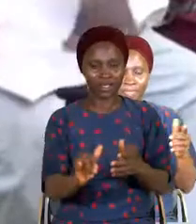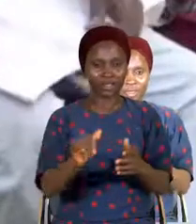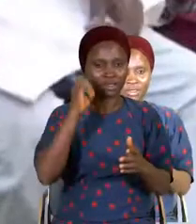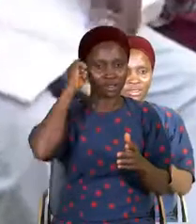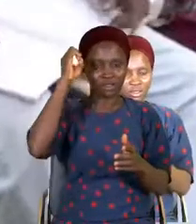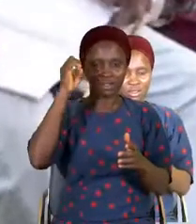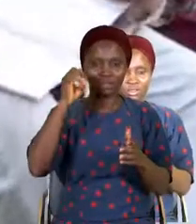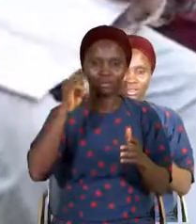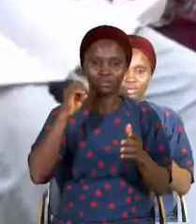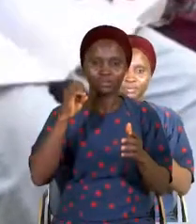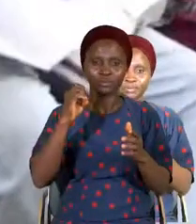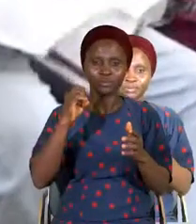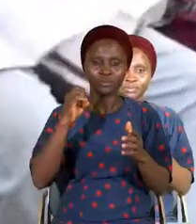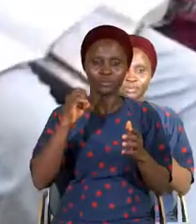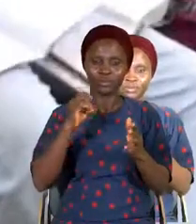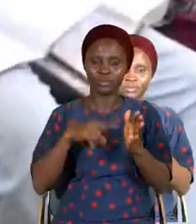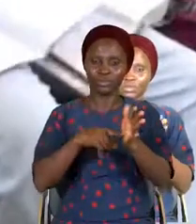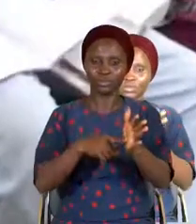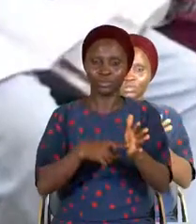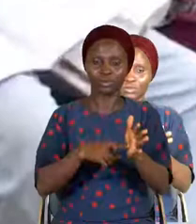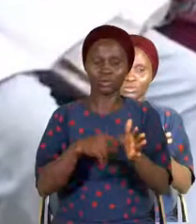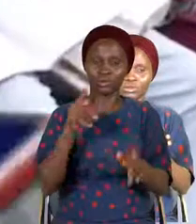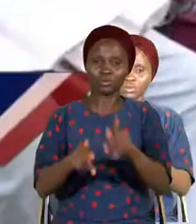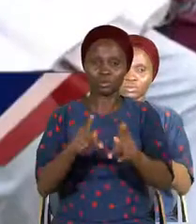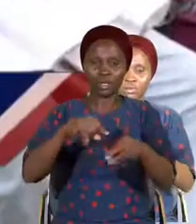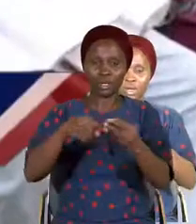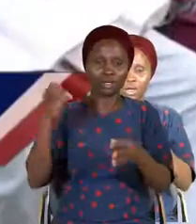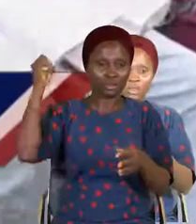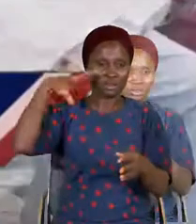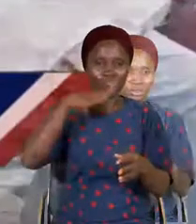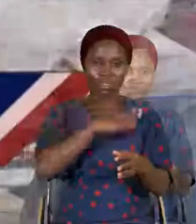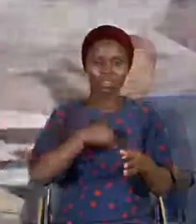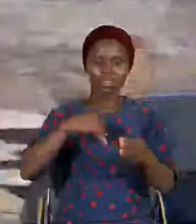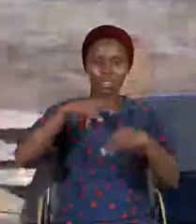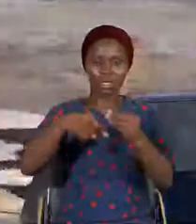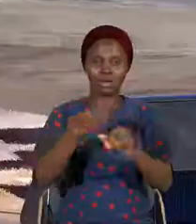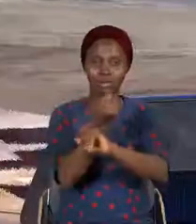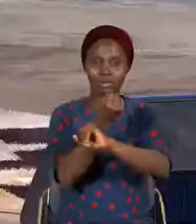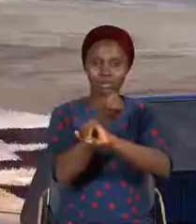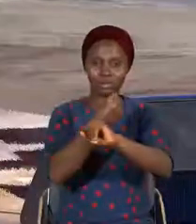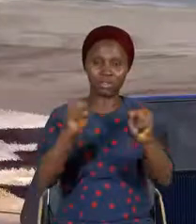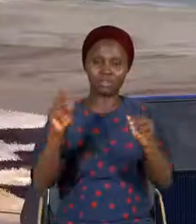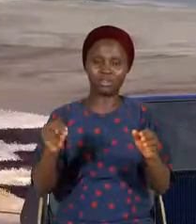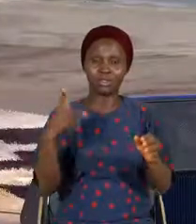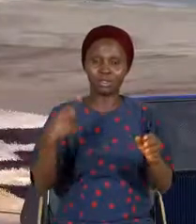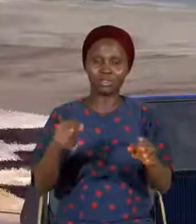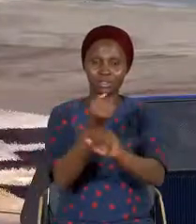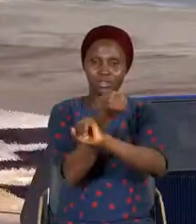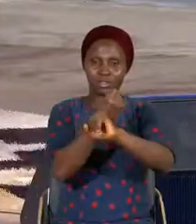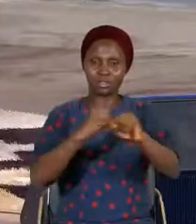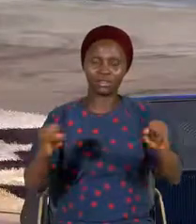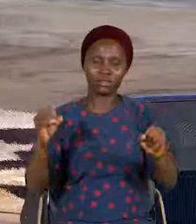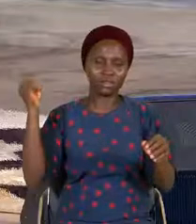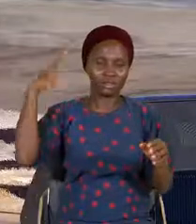Cependant, il leur a monté la base de la grâce, le message de la grâce salvatrice.